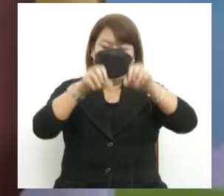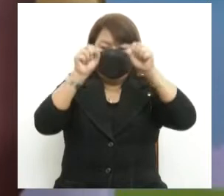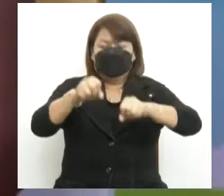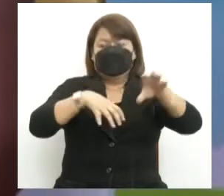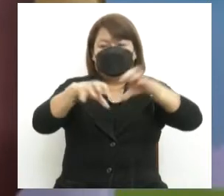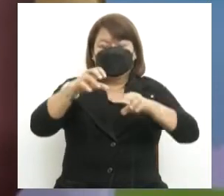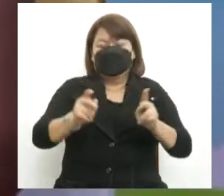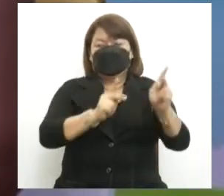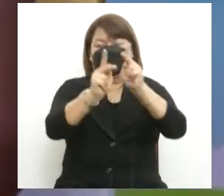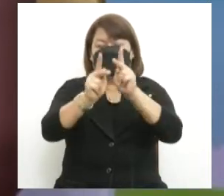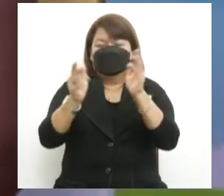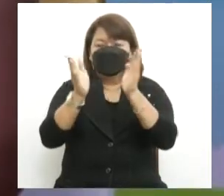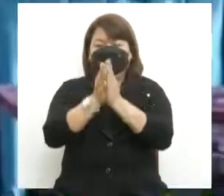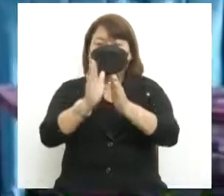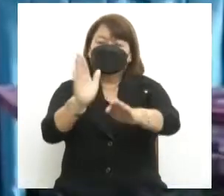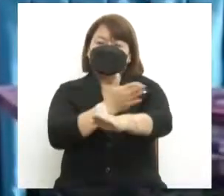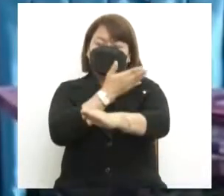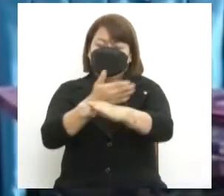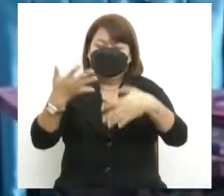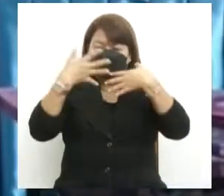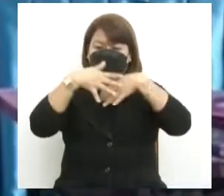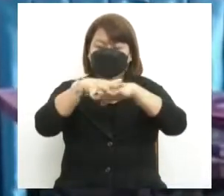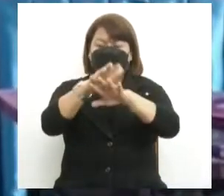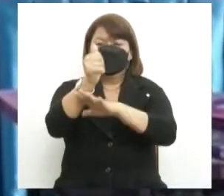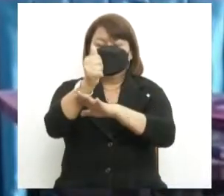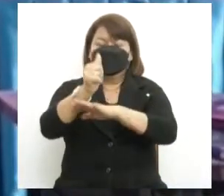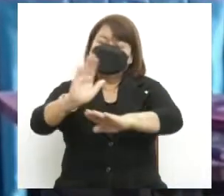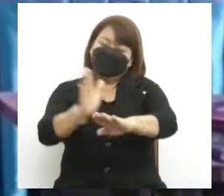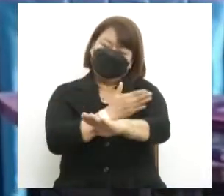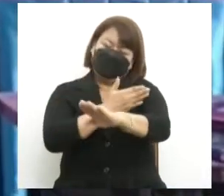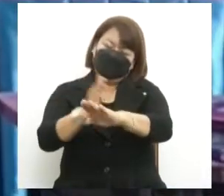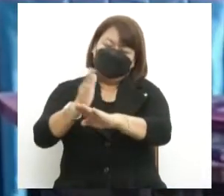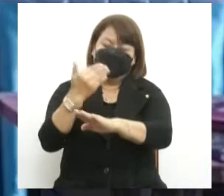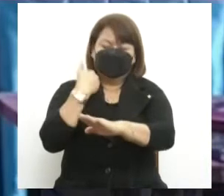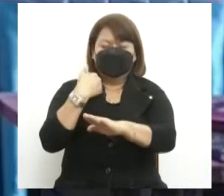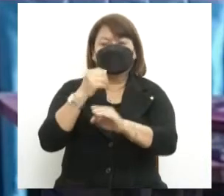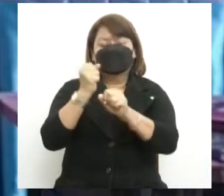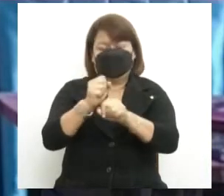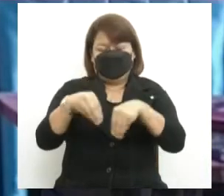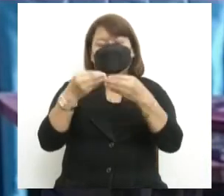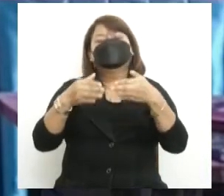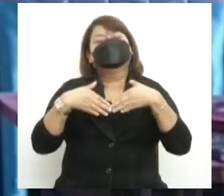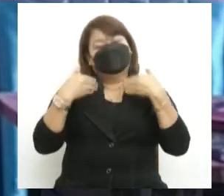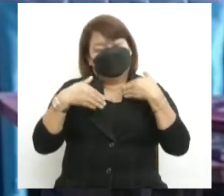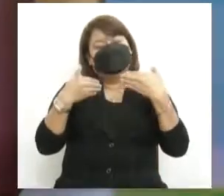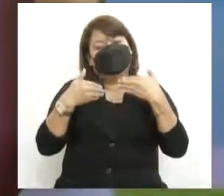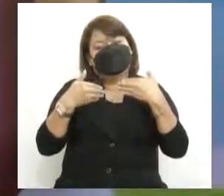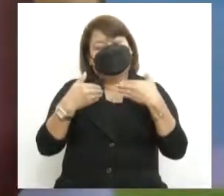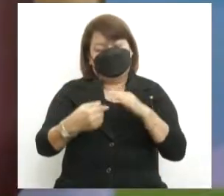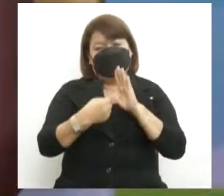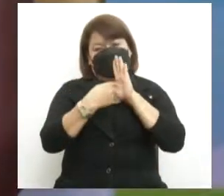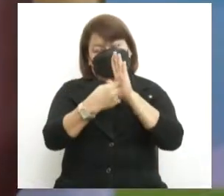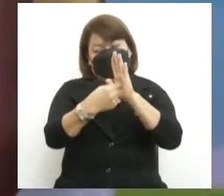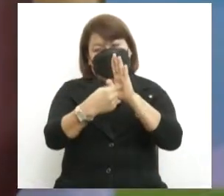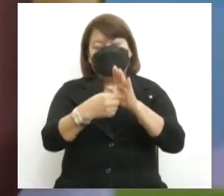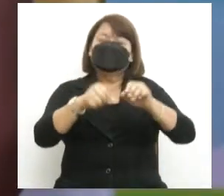นตรีไปบูรณาการได้ดนตรีเนี่ยจะสร้างสีสันในการเรียนรู้ในการนำเสนอก็สามาร